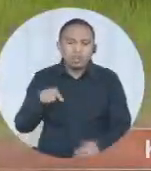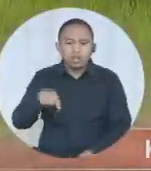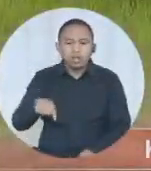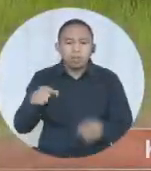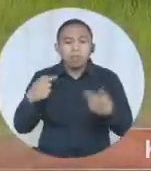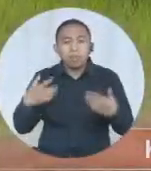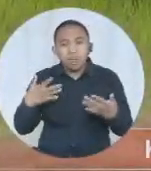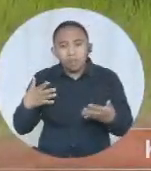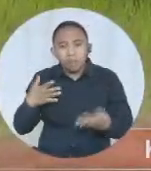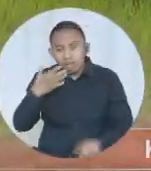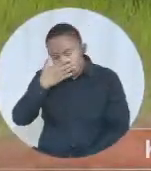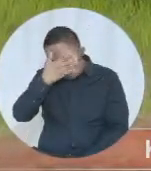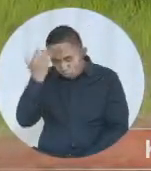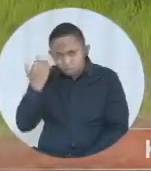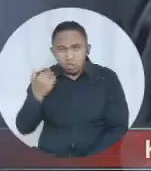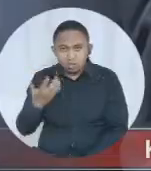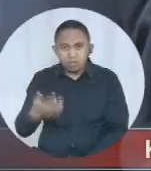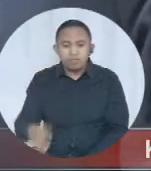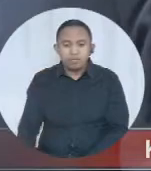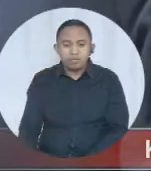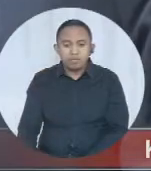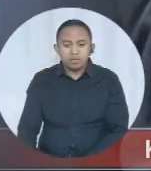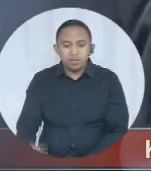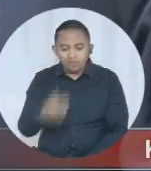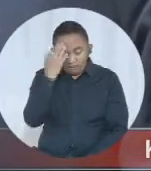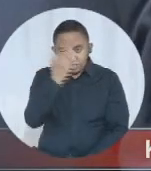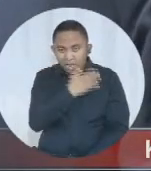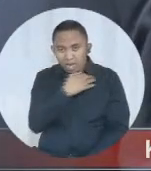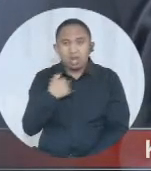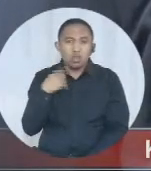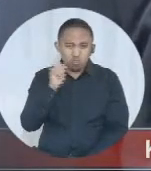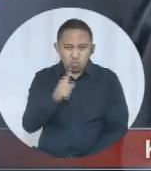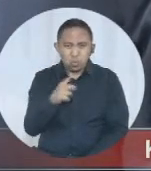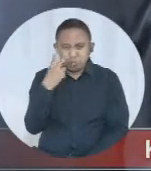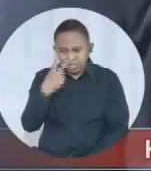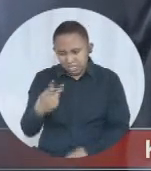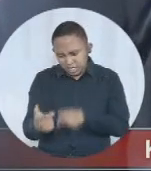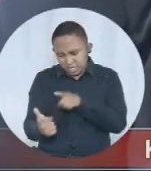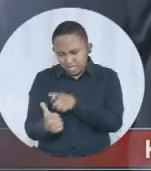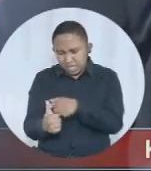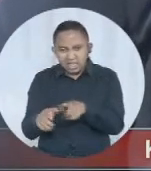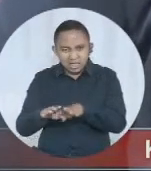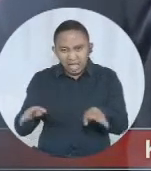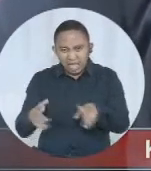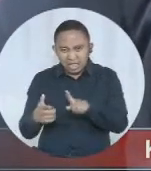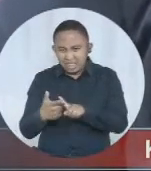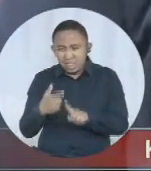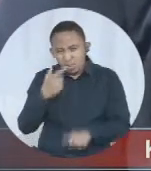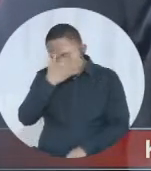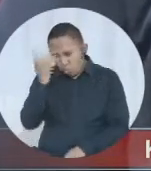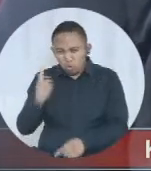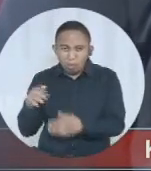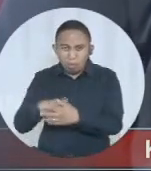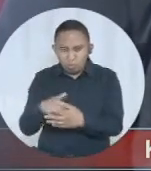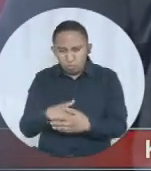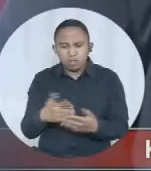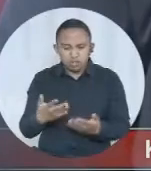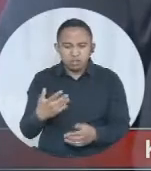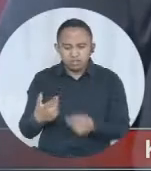rehefa mitodika amin'izay ny politika mpanjakana dia midikan'izay zany a mamaly an'izay